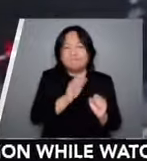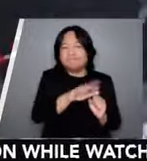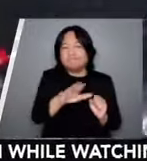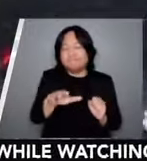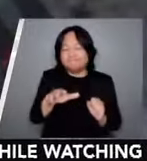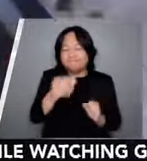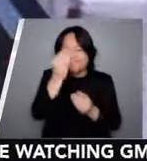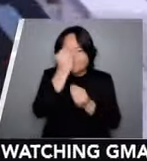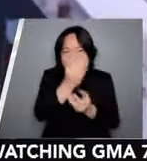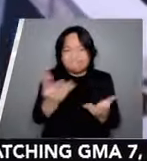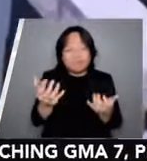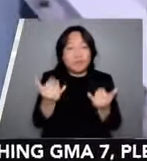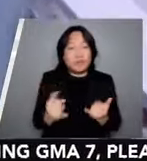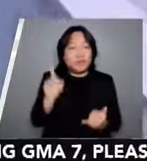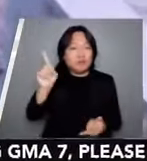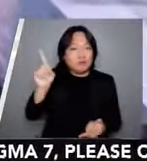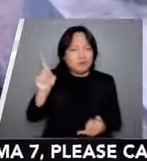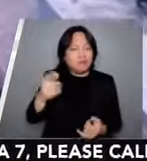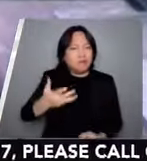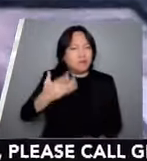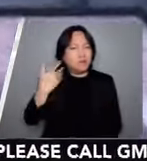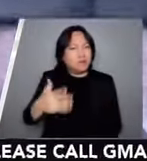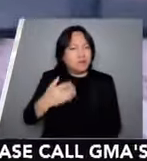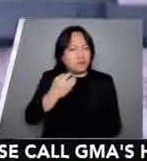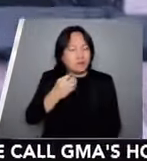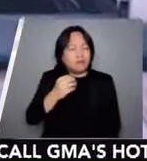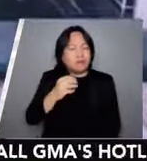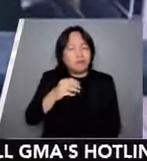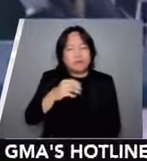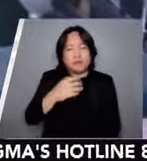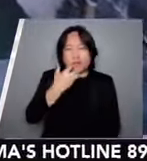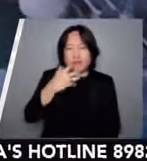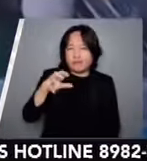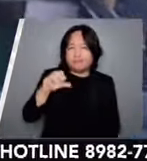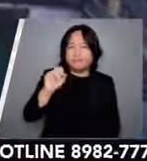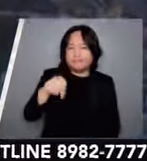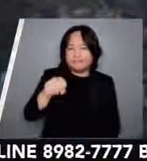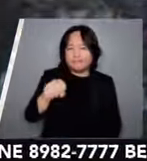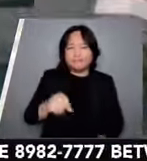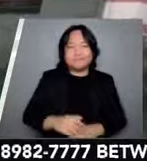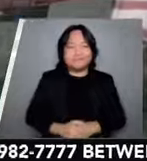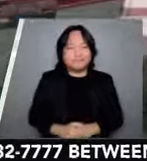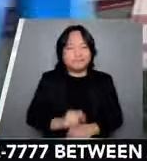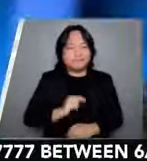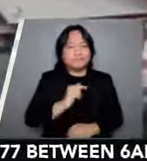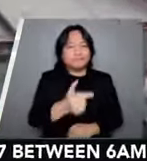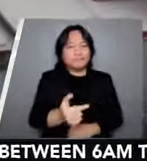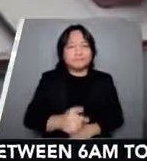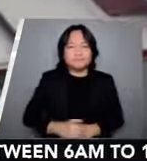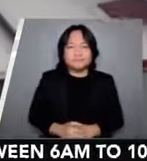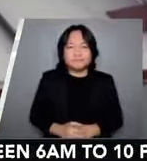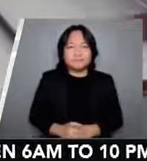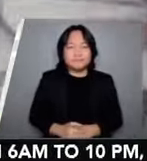sa tinaguri ang summer capital of the Philippines. May unang balita si Salima Refran.